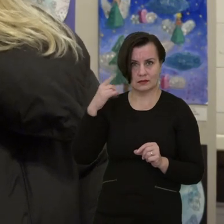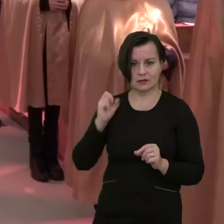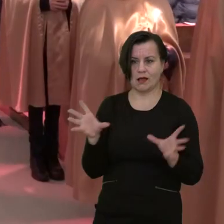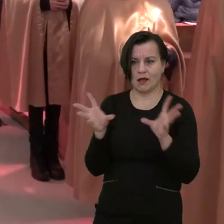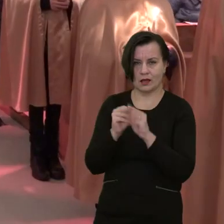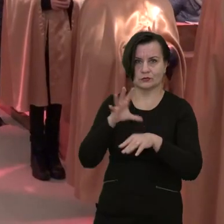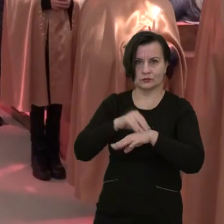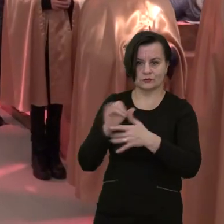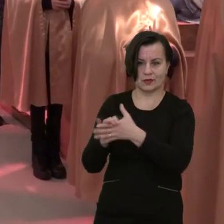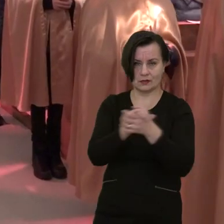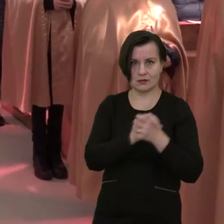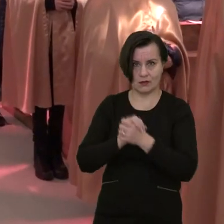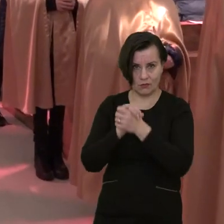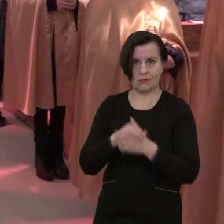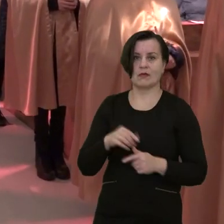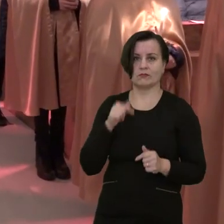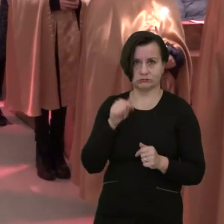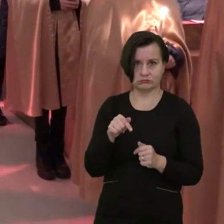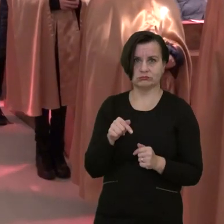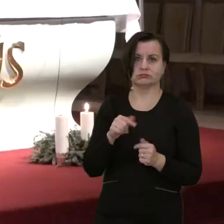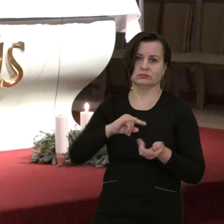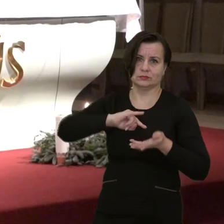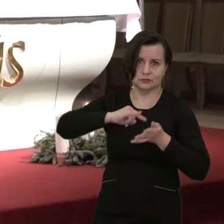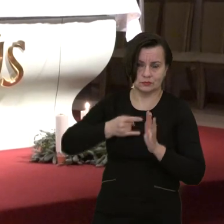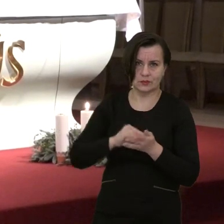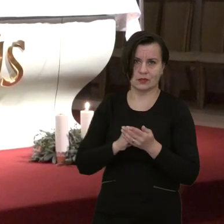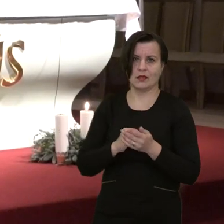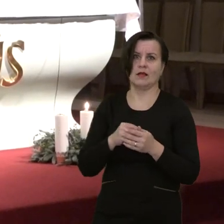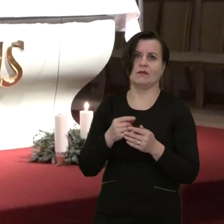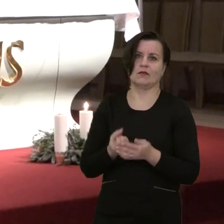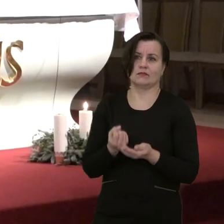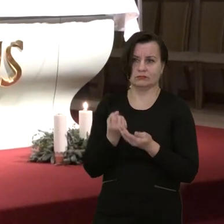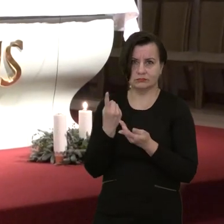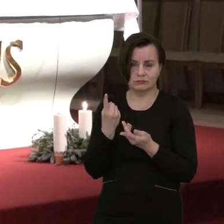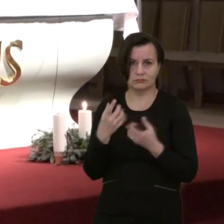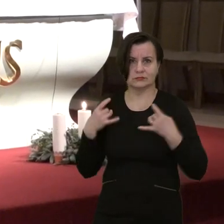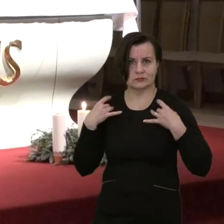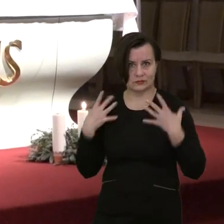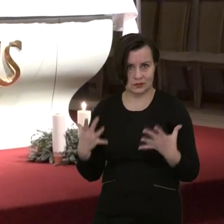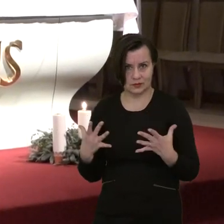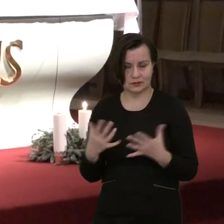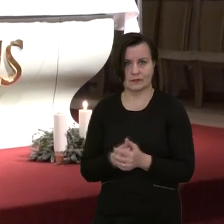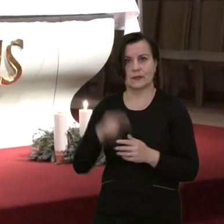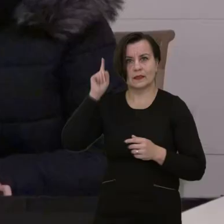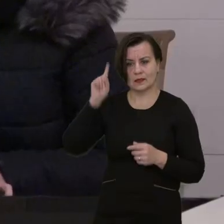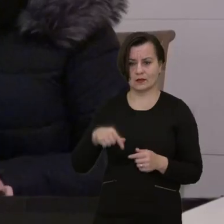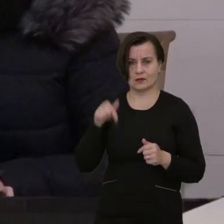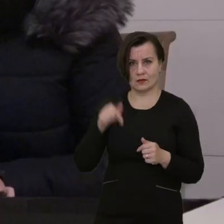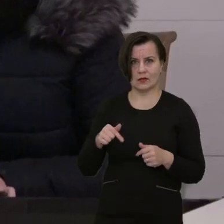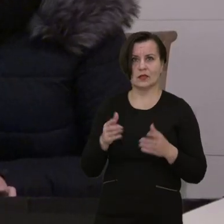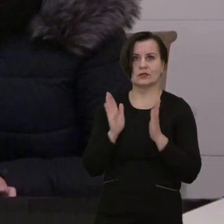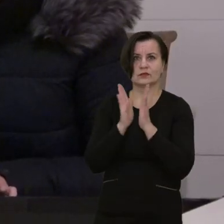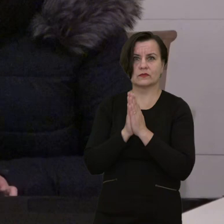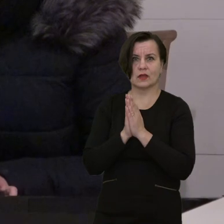su švedų draugija šitą iniciatyvą atgaivino. Tikimės, kad šį